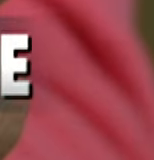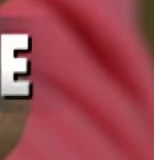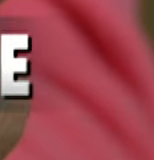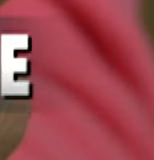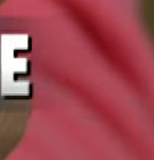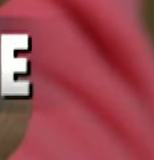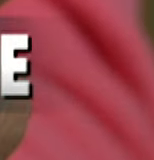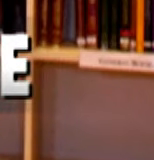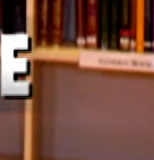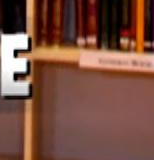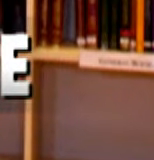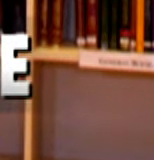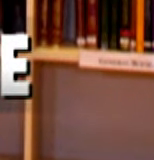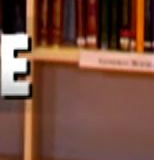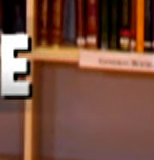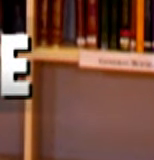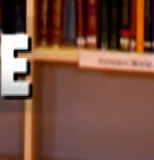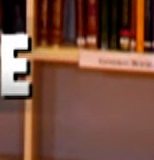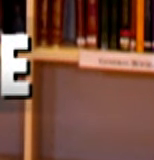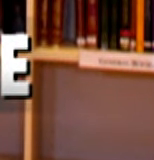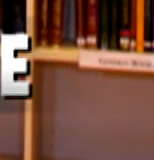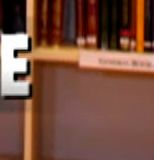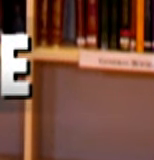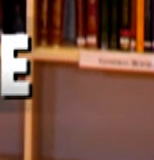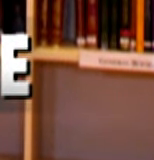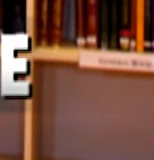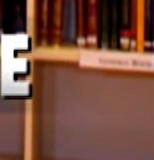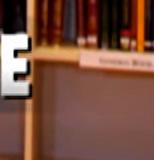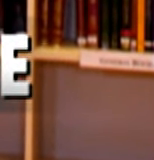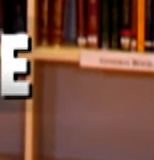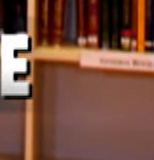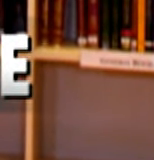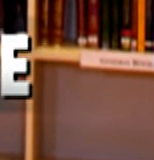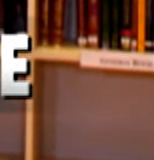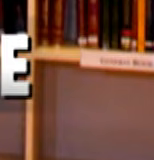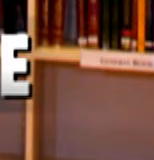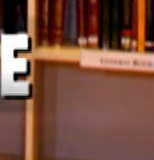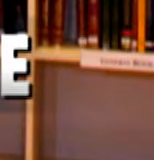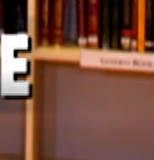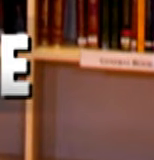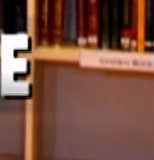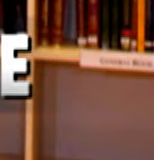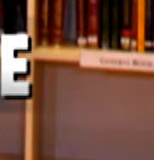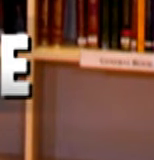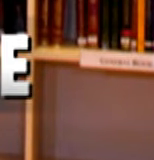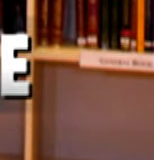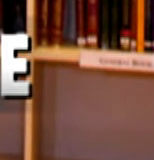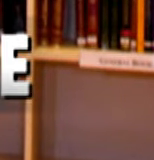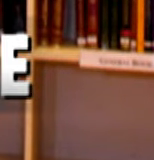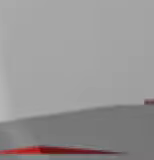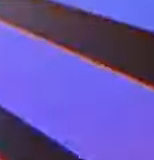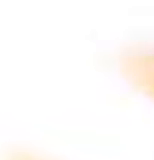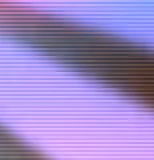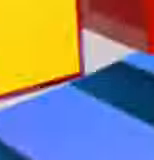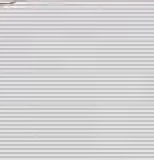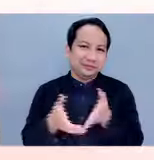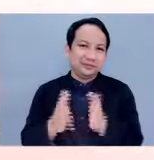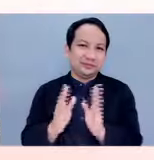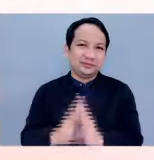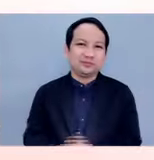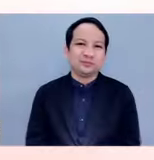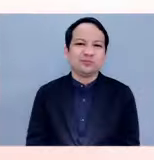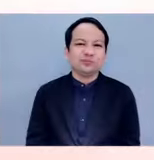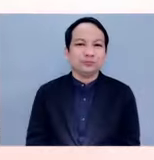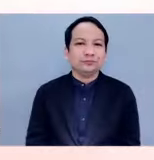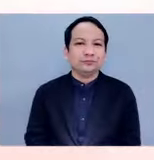single. Ipaliliwanag ni Tony Buko ang inyong mga karapatan sa legal ba to. At sa ibang